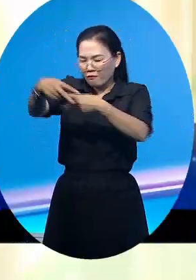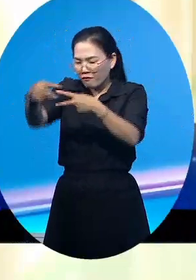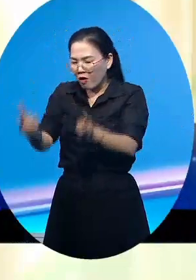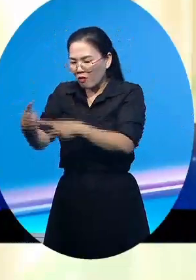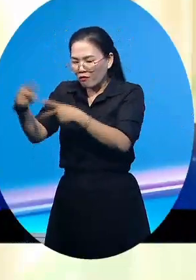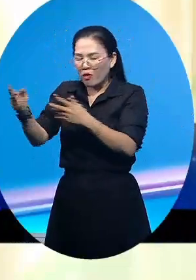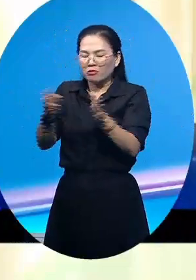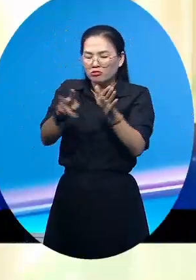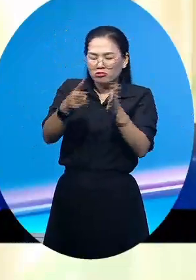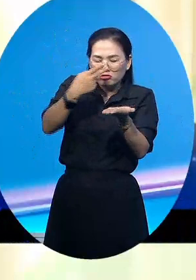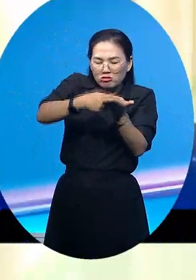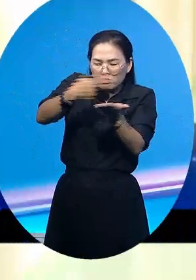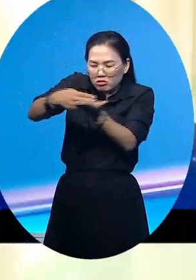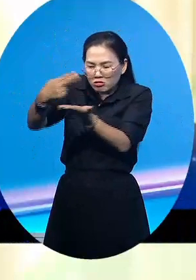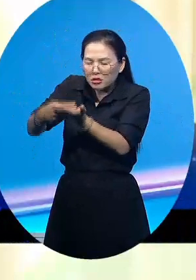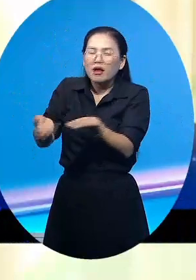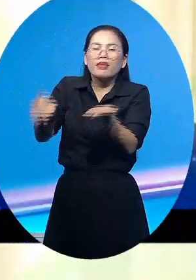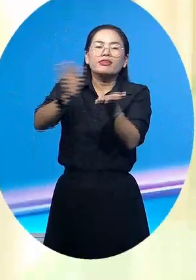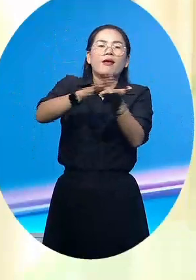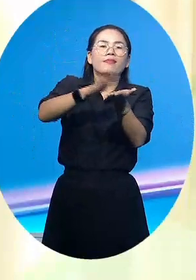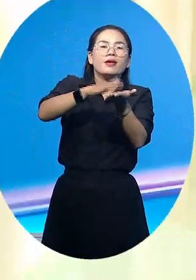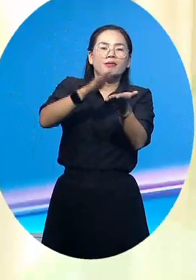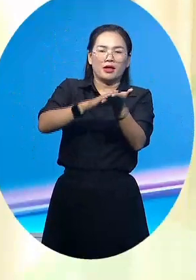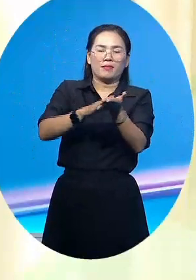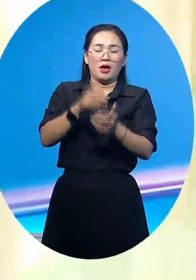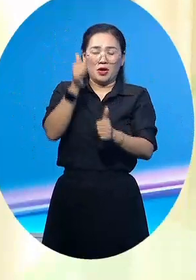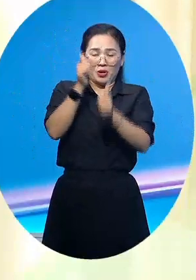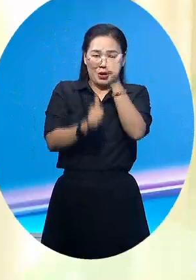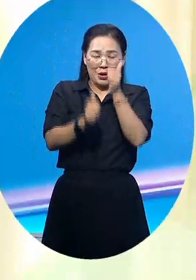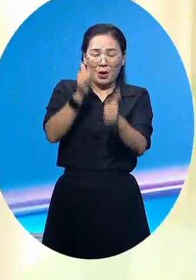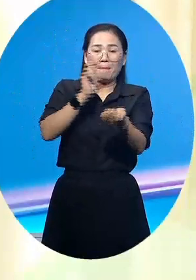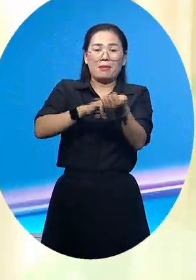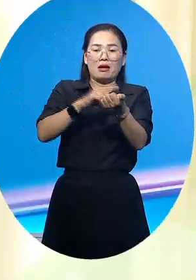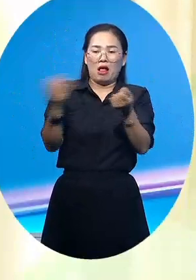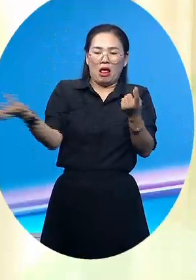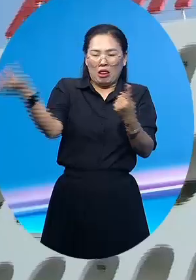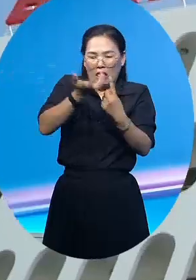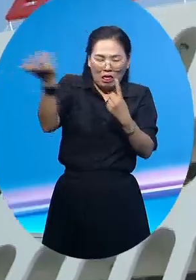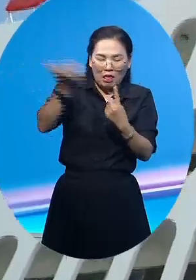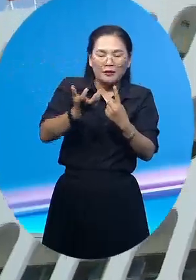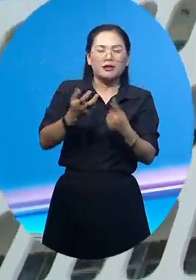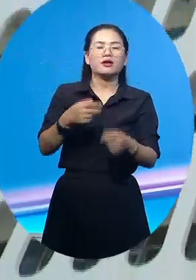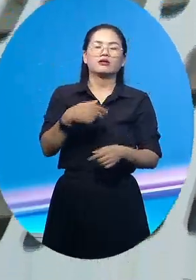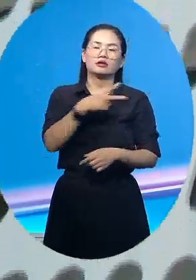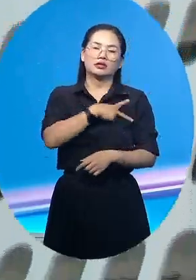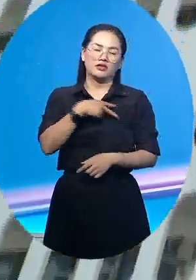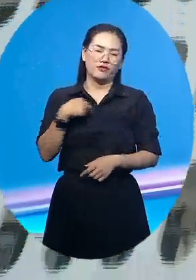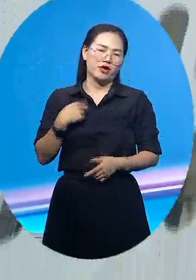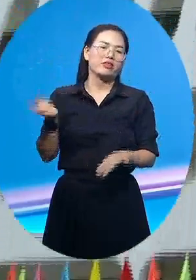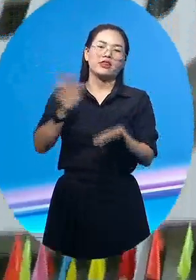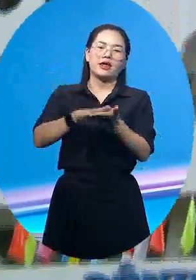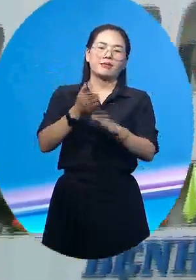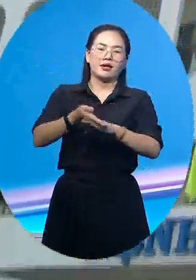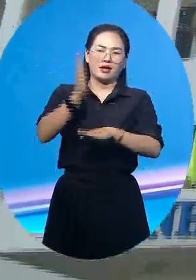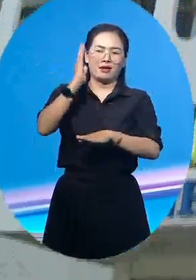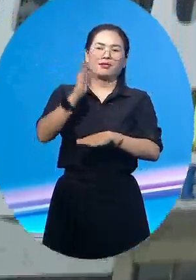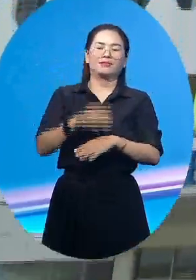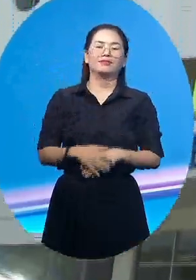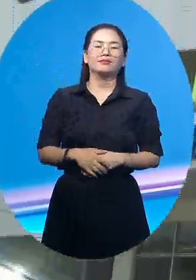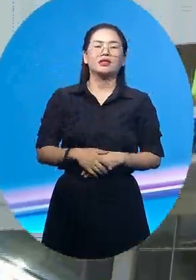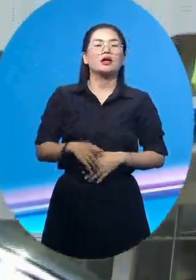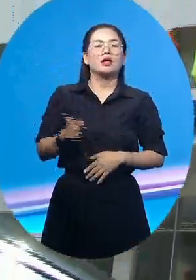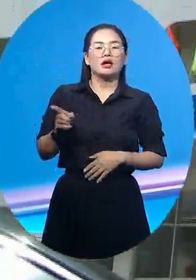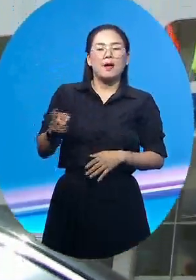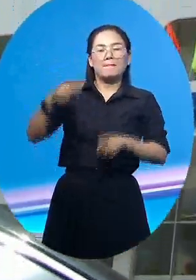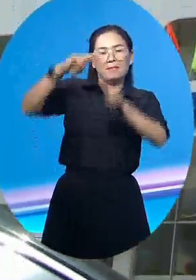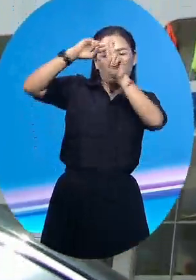số giường bệnh trong khoa Và nếu như mà tình hình bệnh gia tăng hơn nữa thì sẽ bổ sung thêm nhân lực tại bệnh viện Bệnh Nhiệt đới thành phố Hồ Chí Minh số